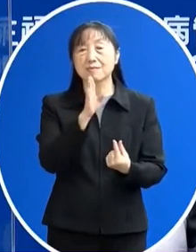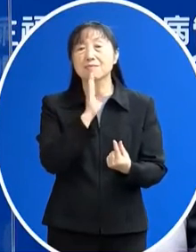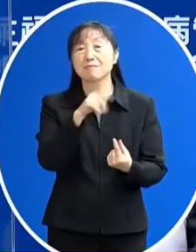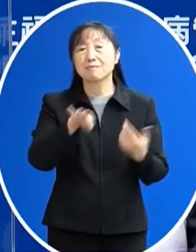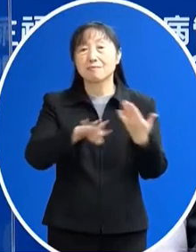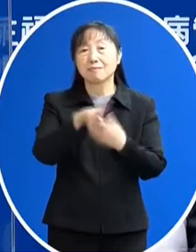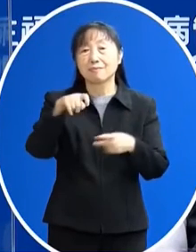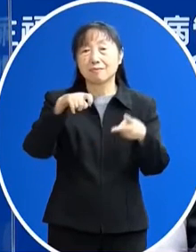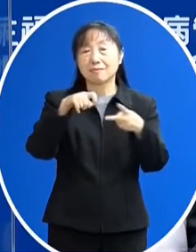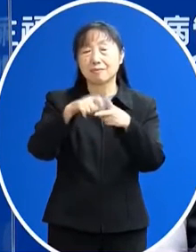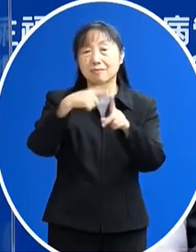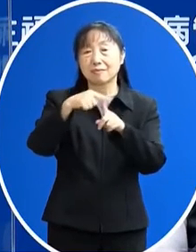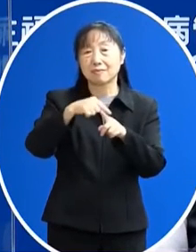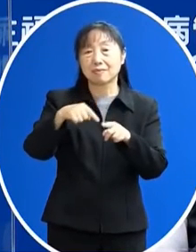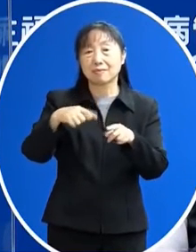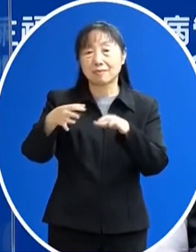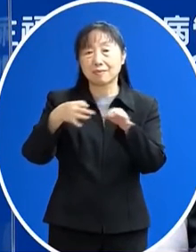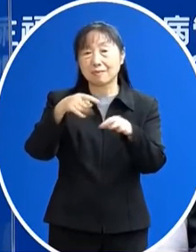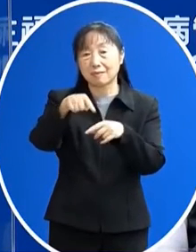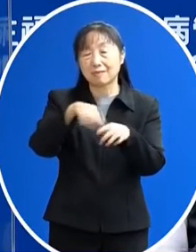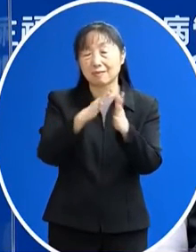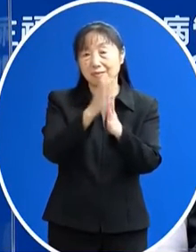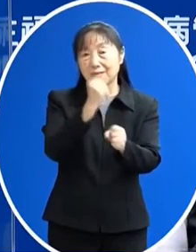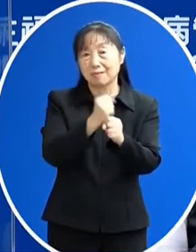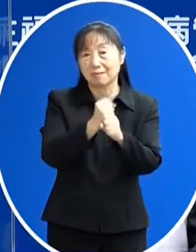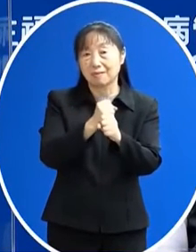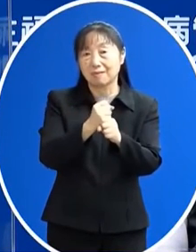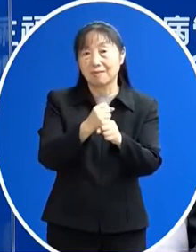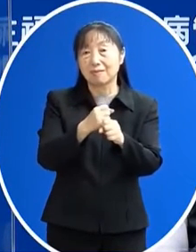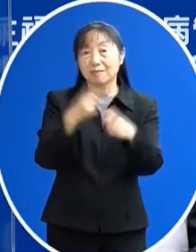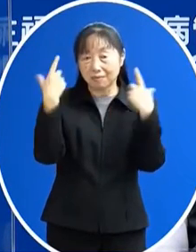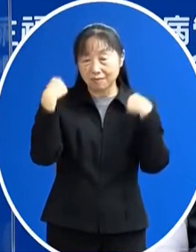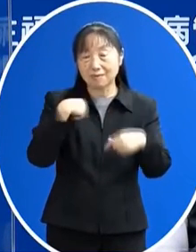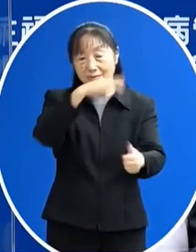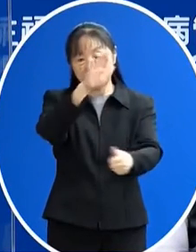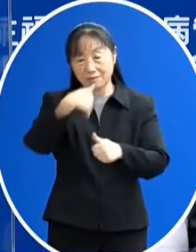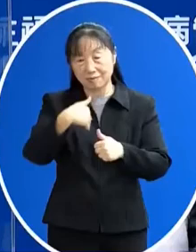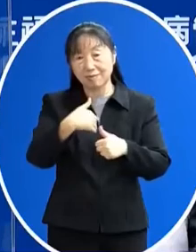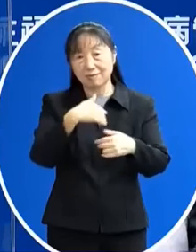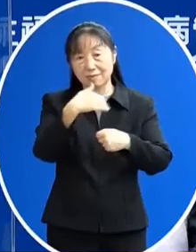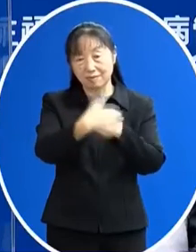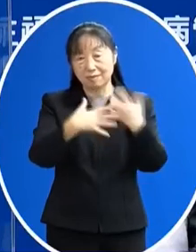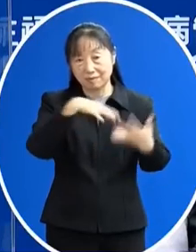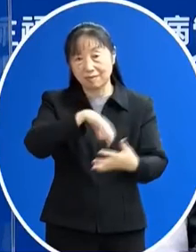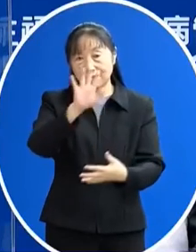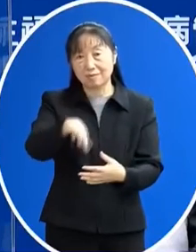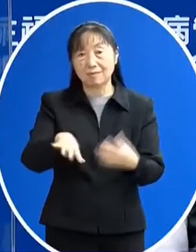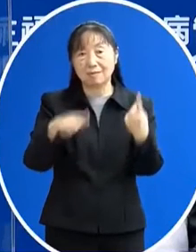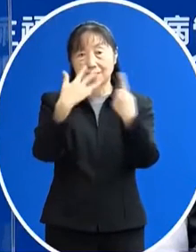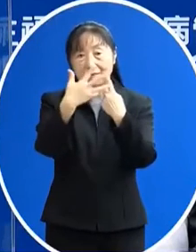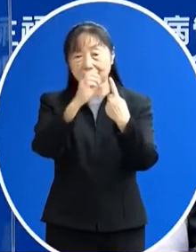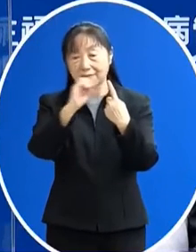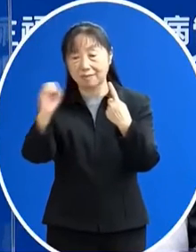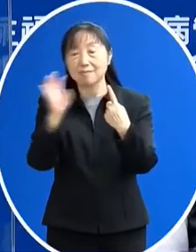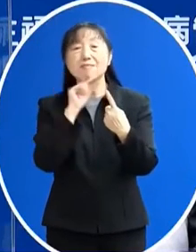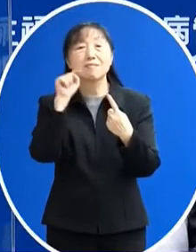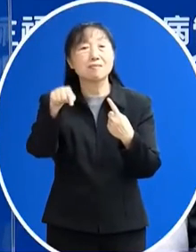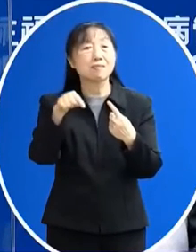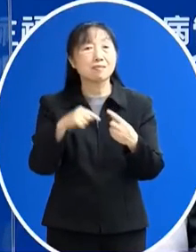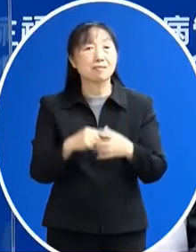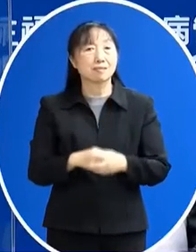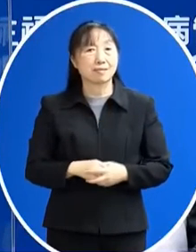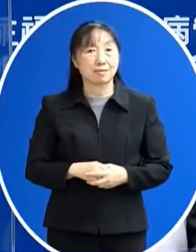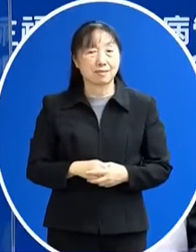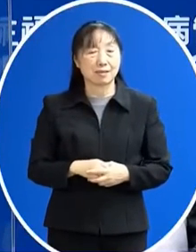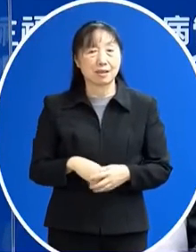行那里面的员工那本来就已经框列起来了。然后18000他是跟这